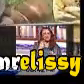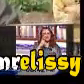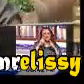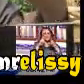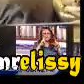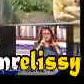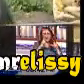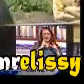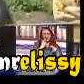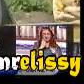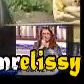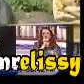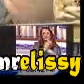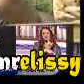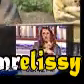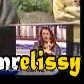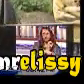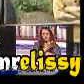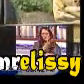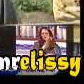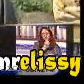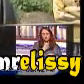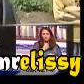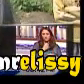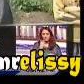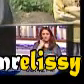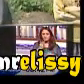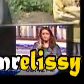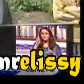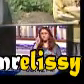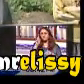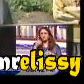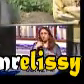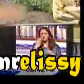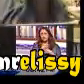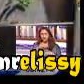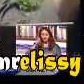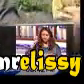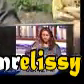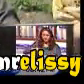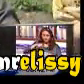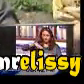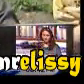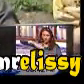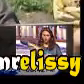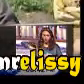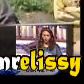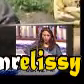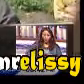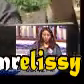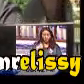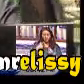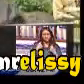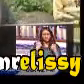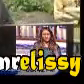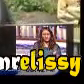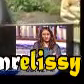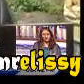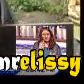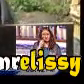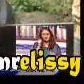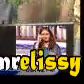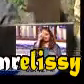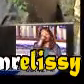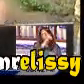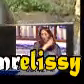الزراعي عشان اجيب كارد اديه للري عشان ادق البير، والاخر اروح اركب كهربا يقولي لي لا ده احنا